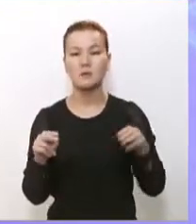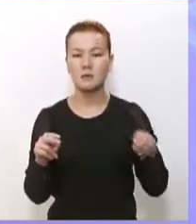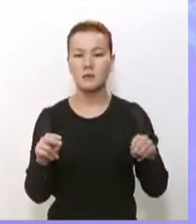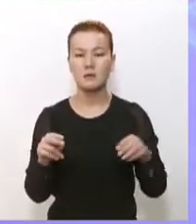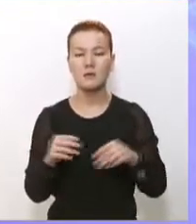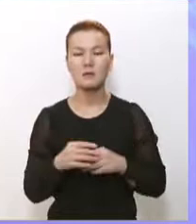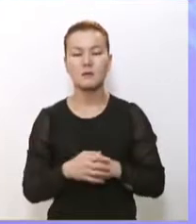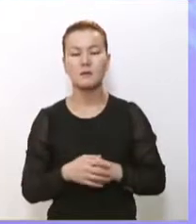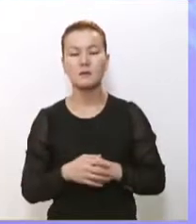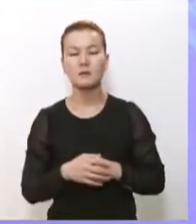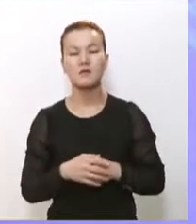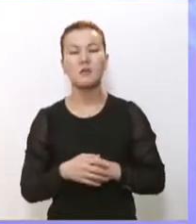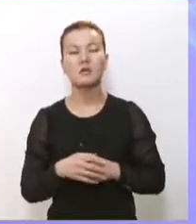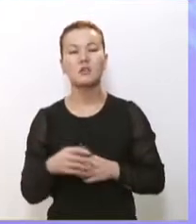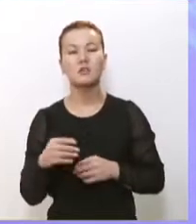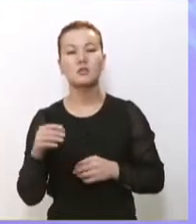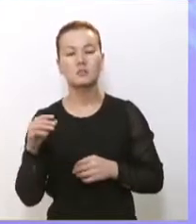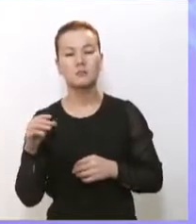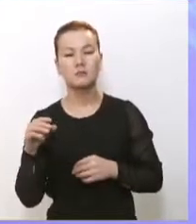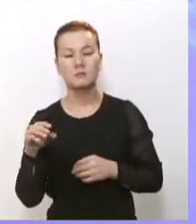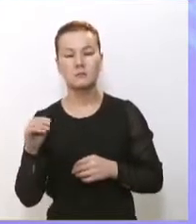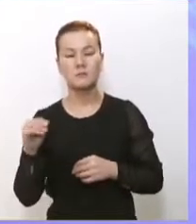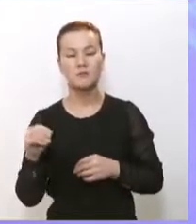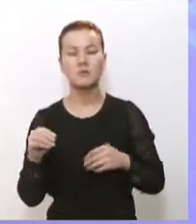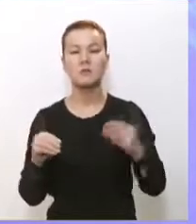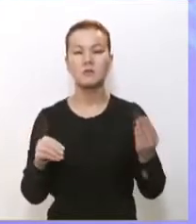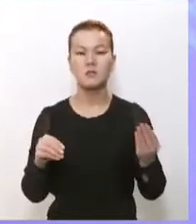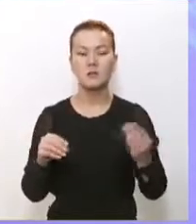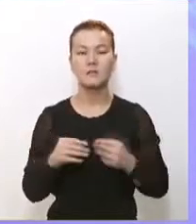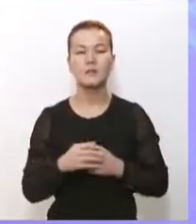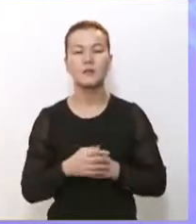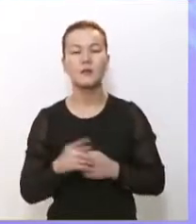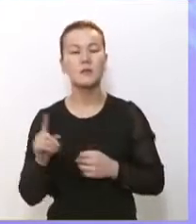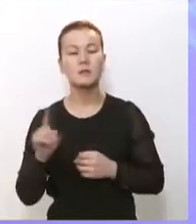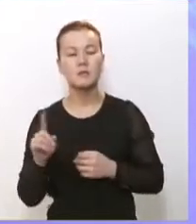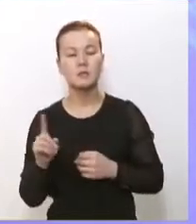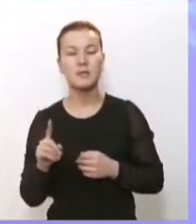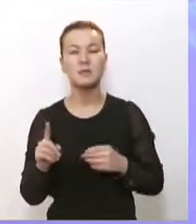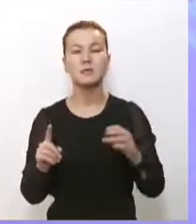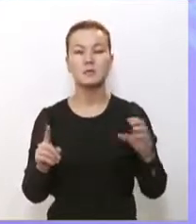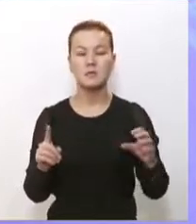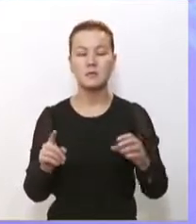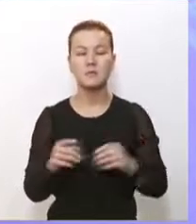– Т, Ж – Ш, З – С.